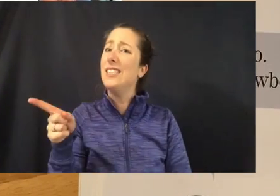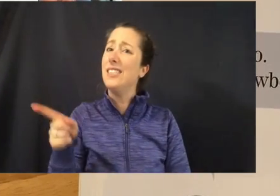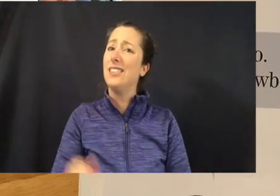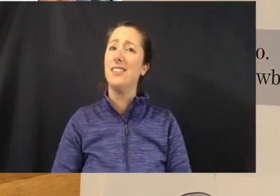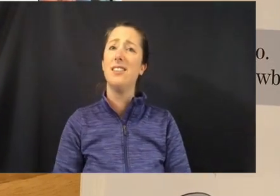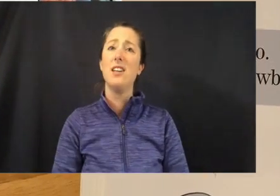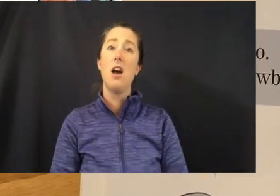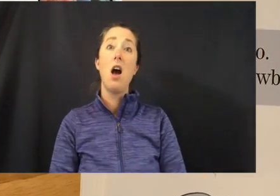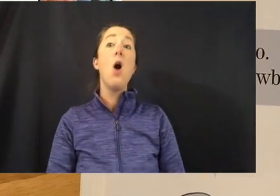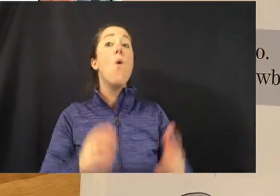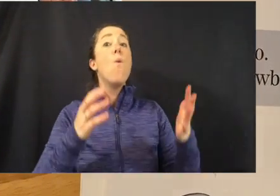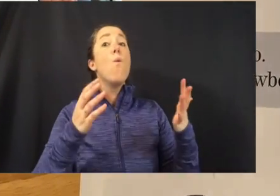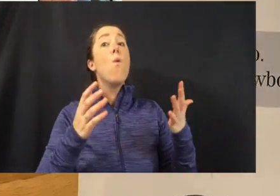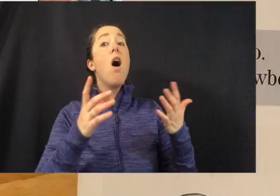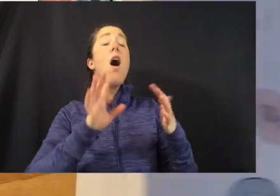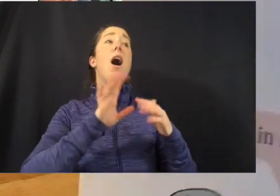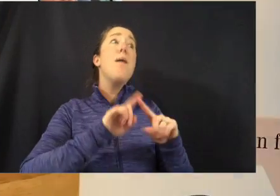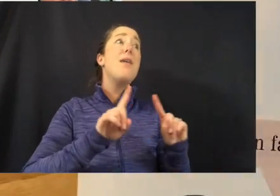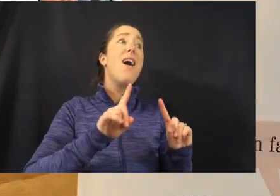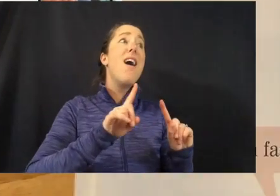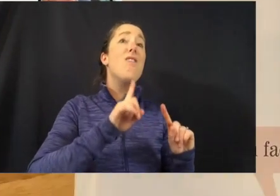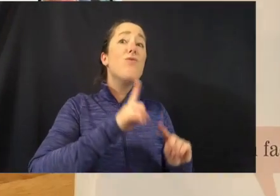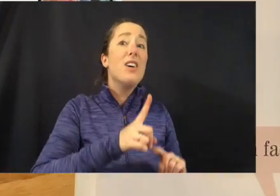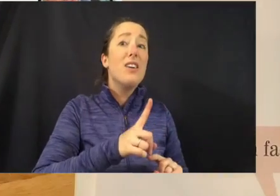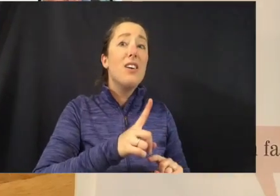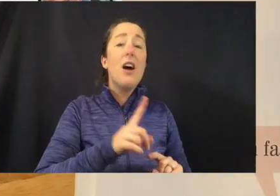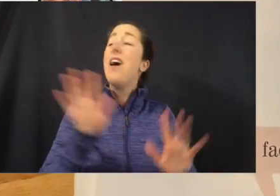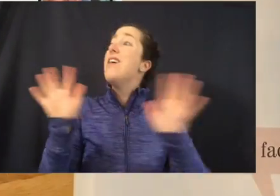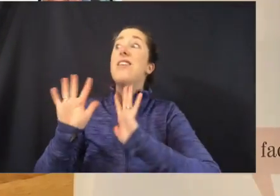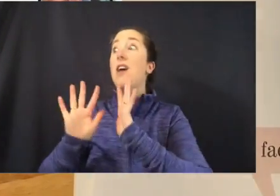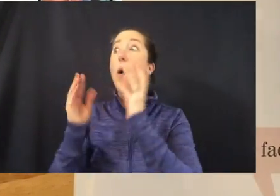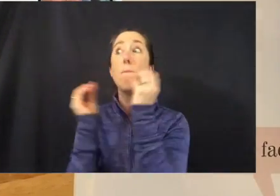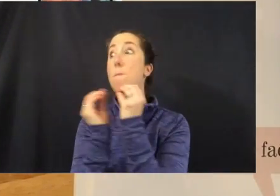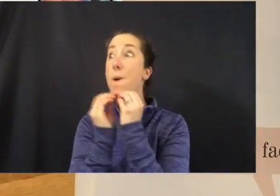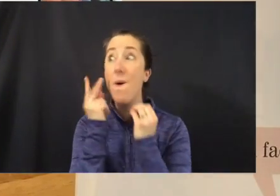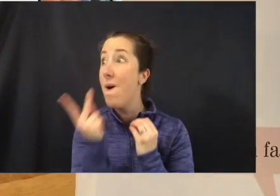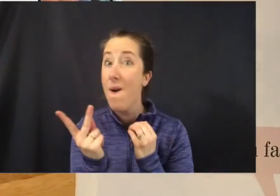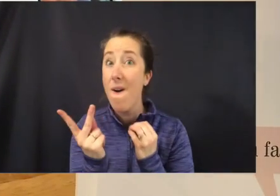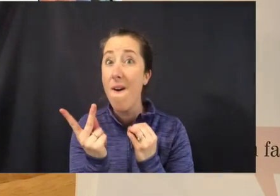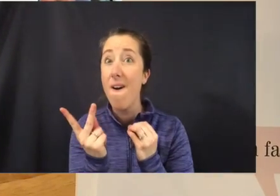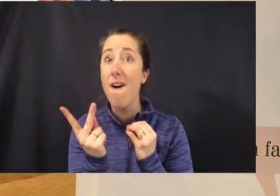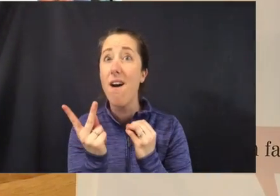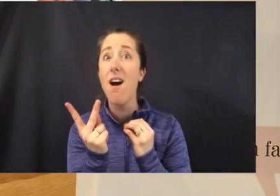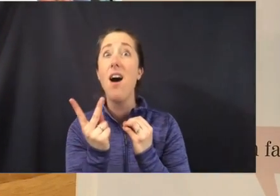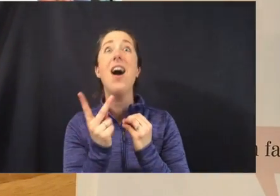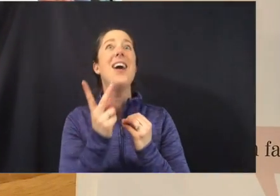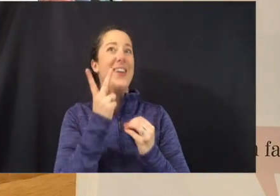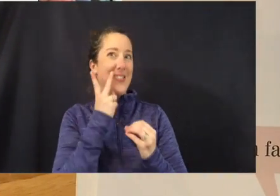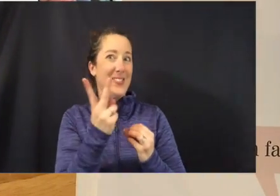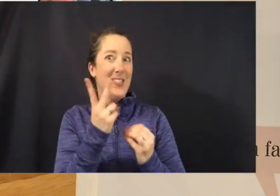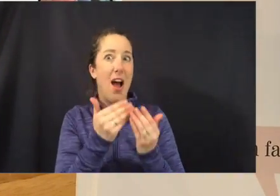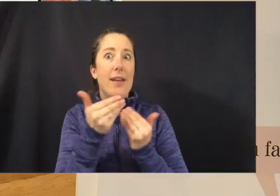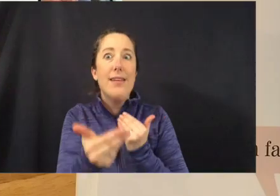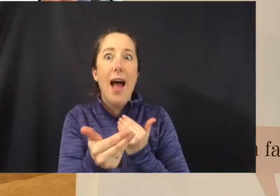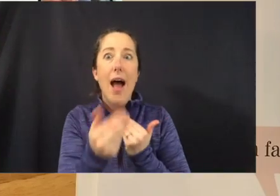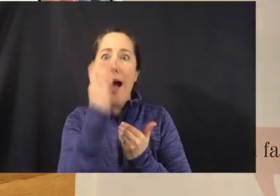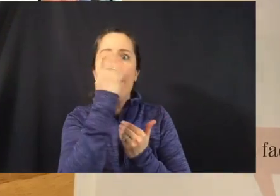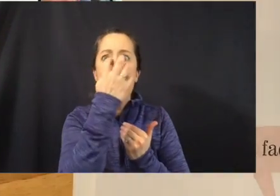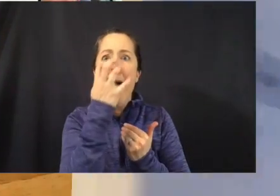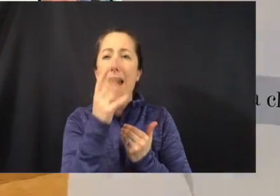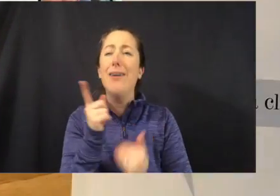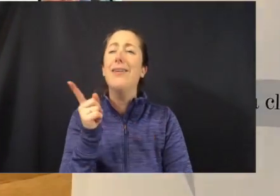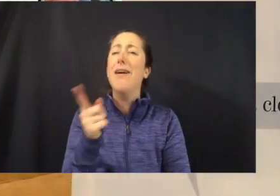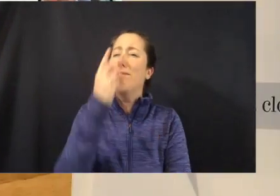là pour les voir avec moi. Well, in fact, there was more. Et en fait, il y avait plus que Then ça I saw